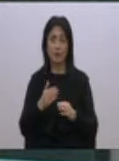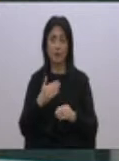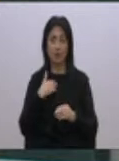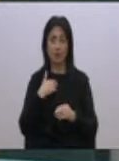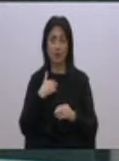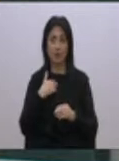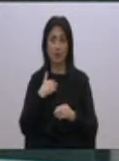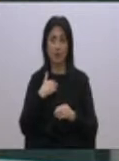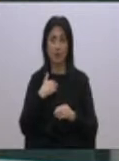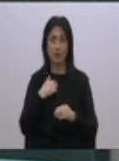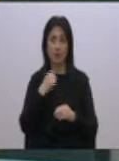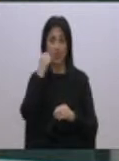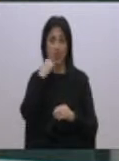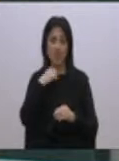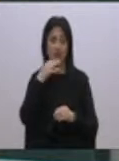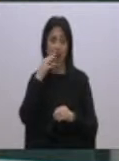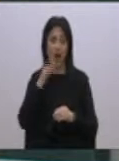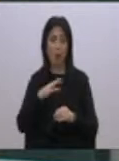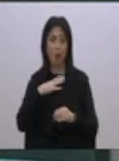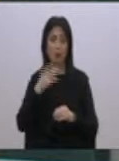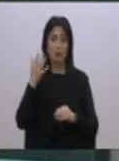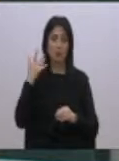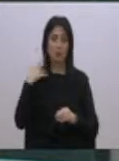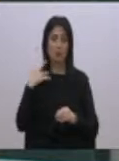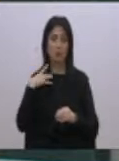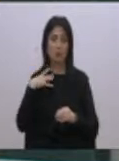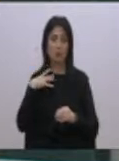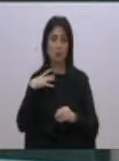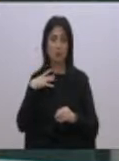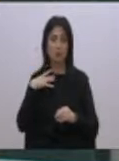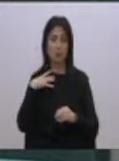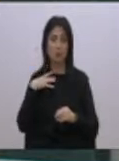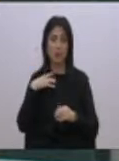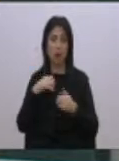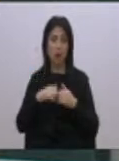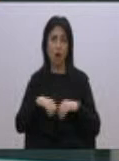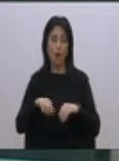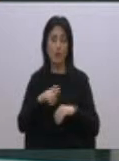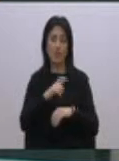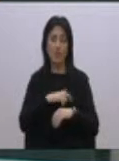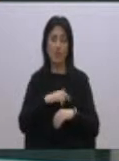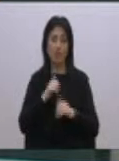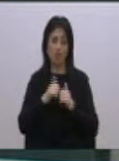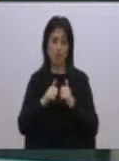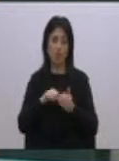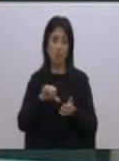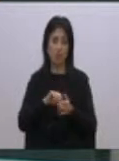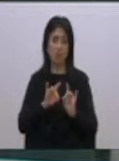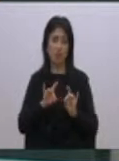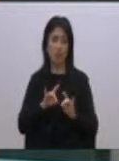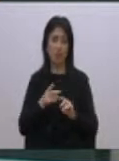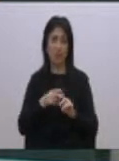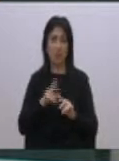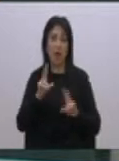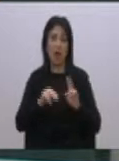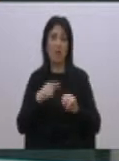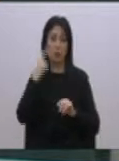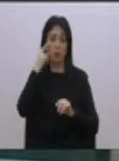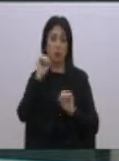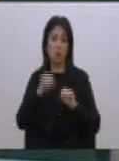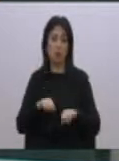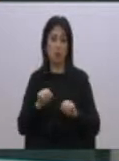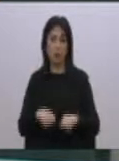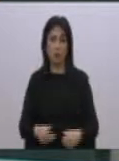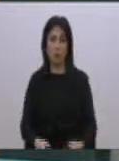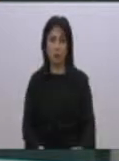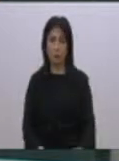cioni, cioni, gamostile, din gaum, din arete. Comisii se răsăscșirați să armă udgeni, am uitat un capit valiții în epitul în tăvși